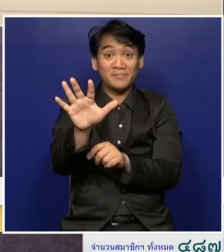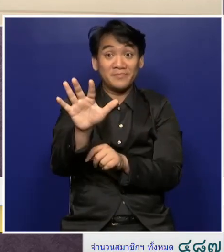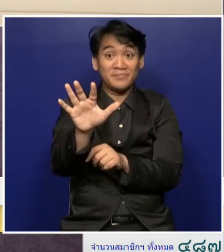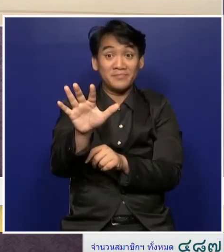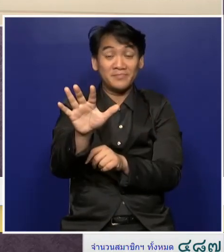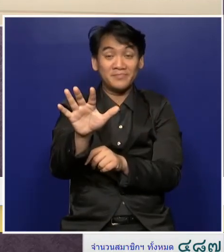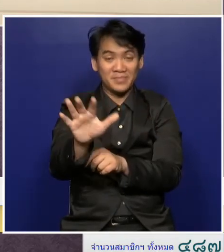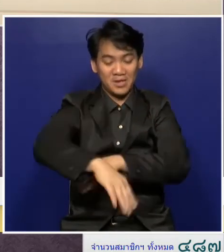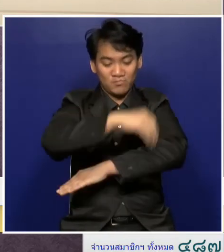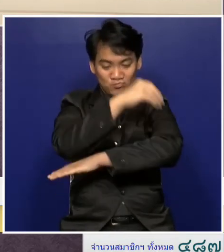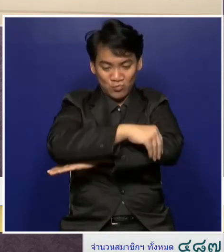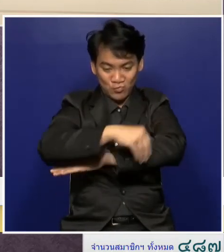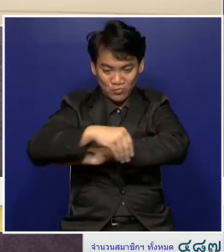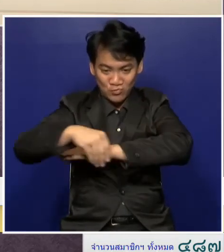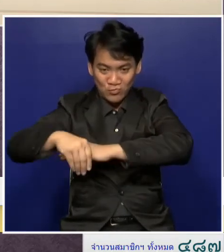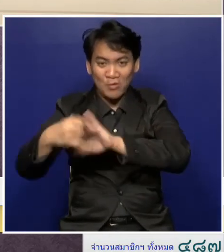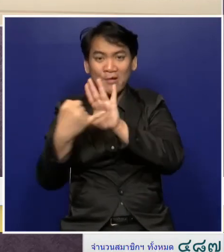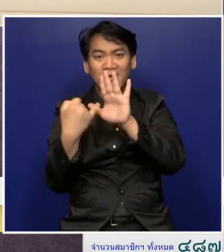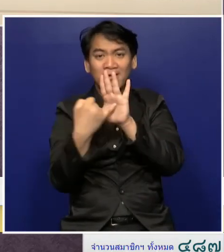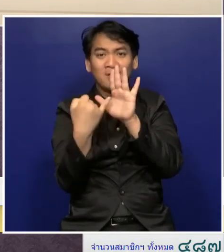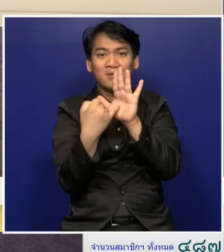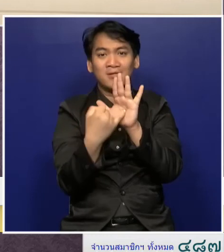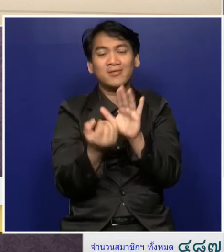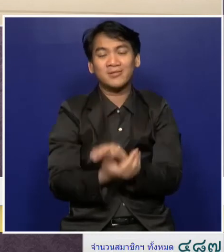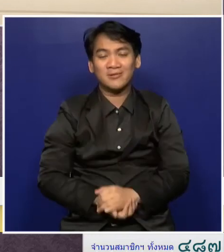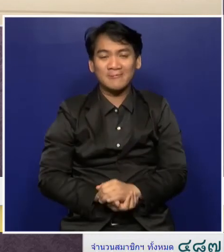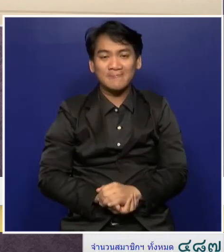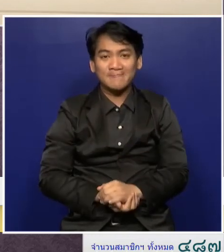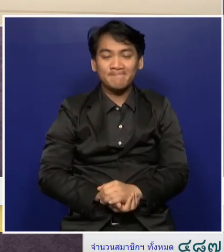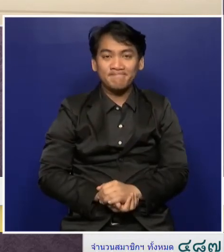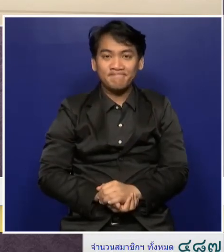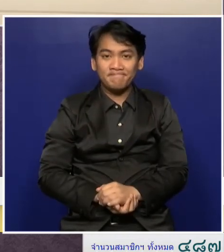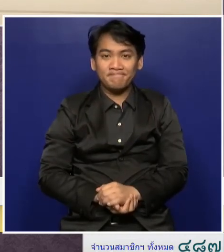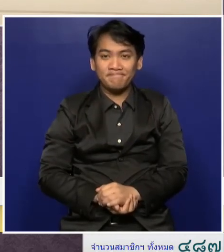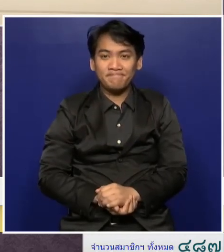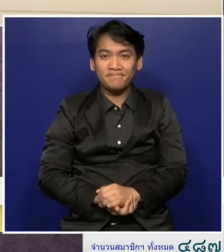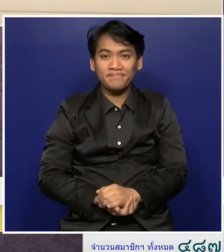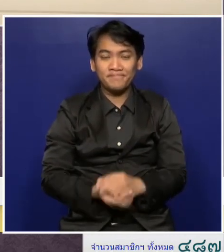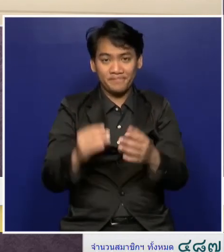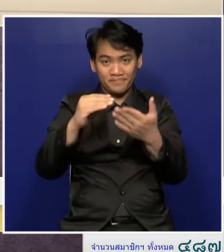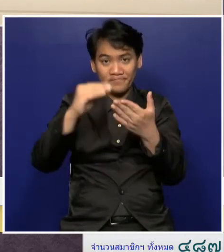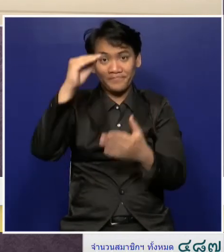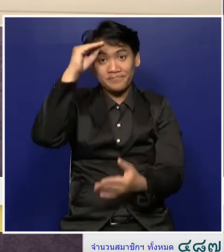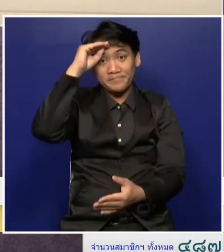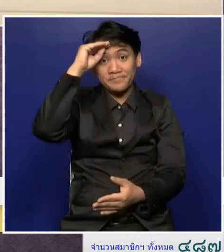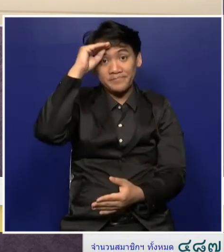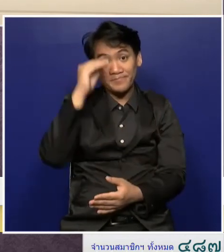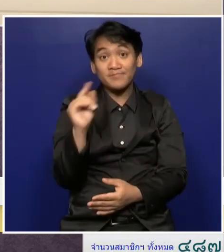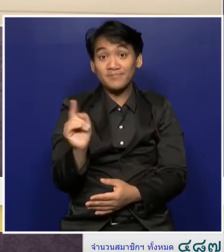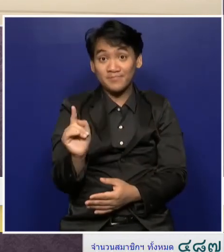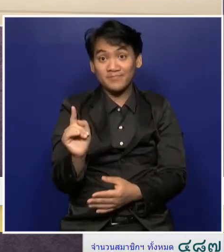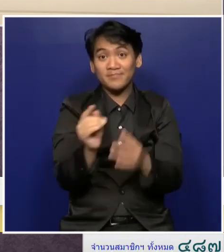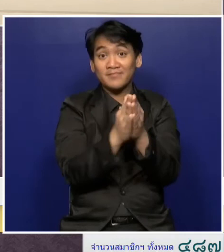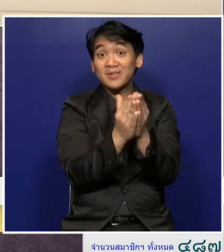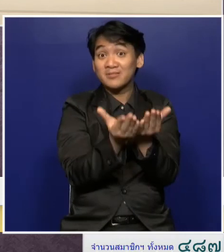้ปรุบได้โดยสะ unbelievableวันนี้ทางด้านการศึกษา ก็ได้ม ทสือ